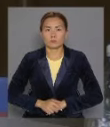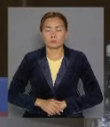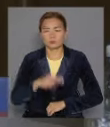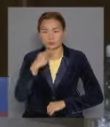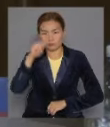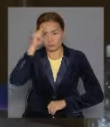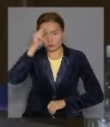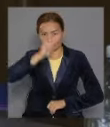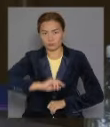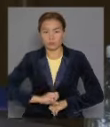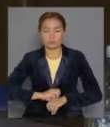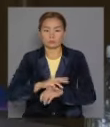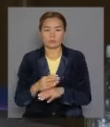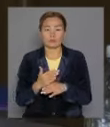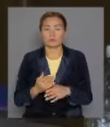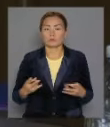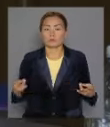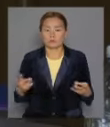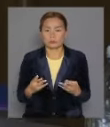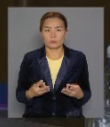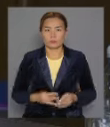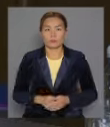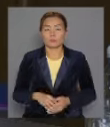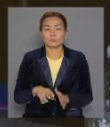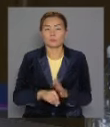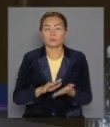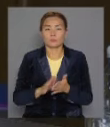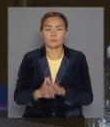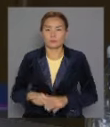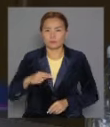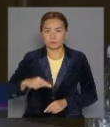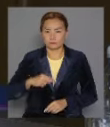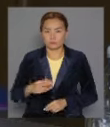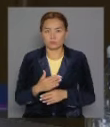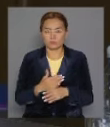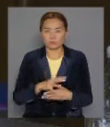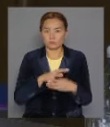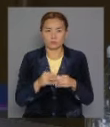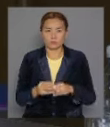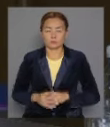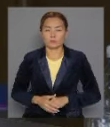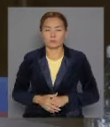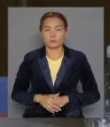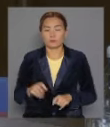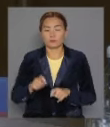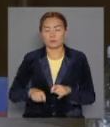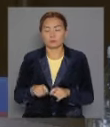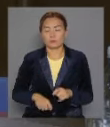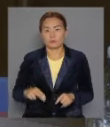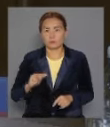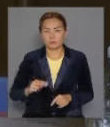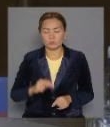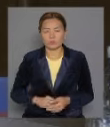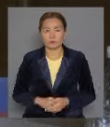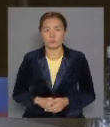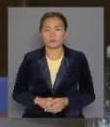білім беруге жағдай жасау және оны ұйымдастыру мен қызмет нәтижесін бағалау және бақылауды